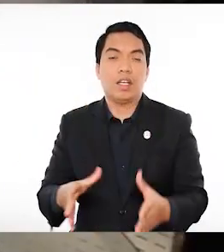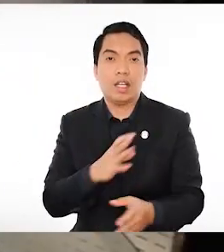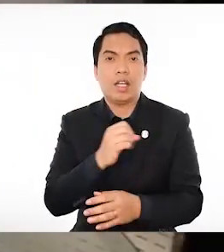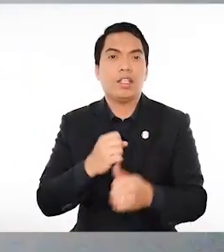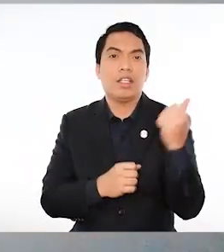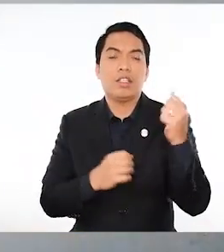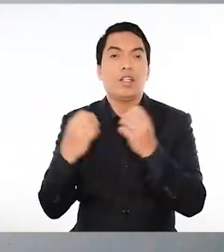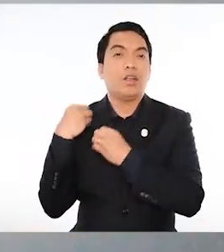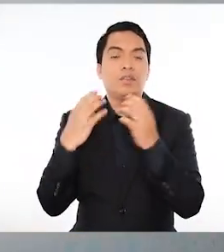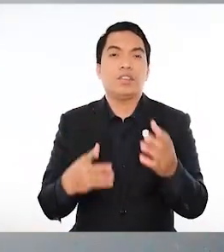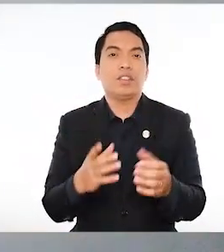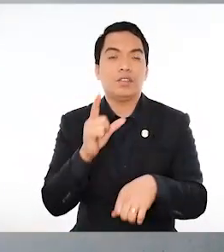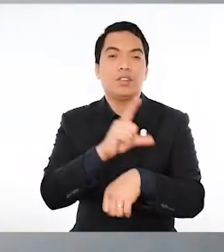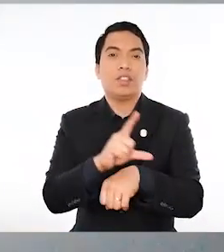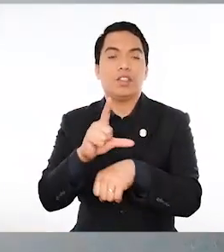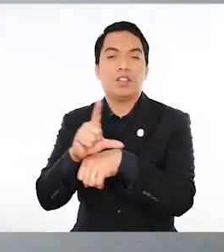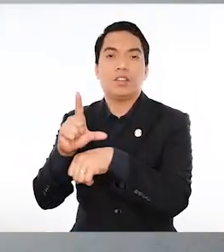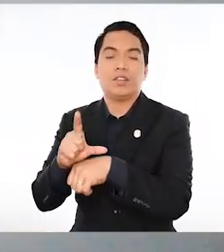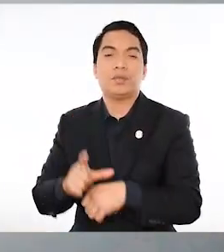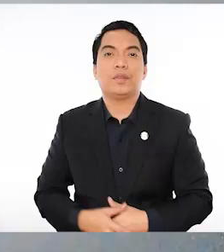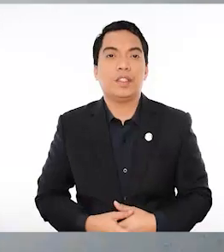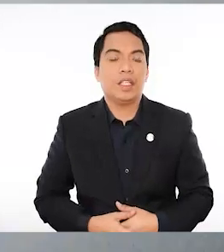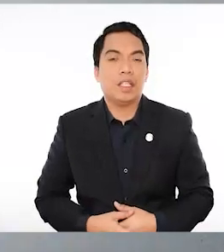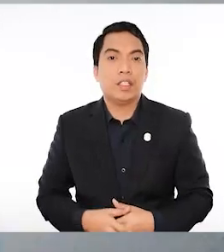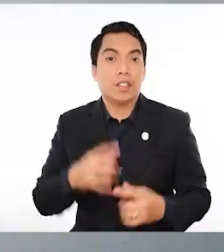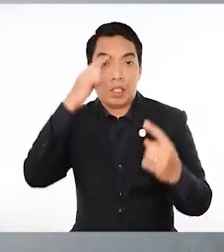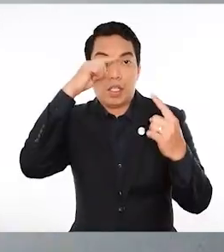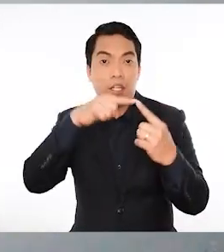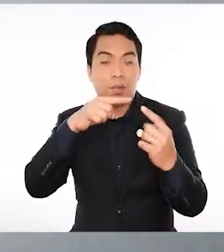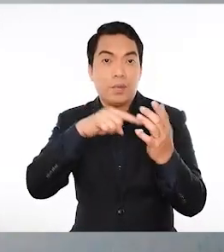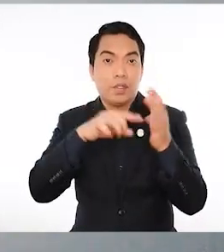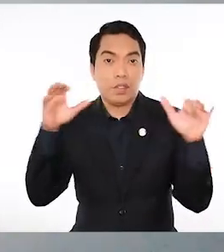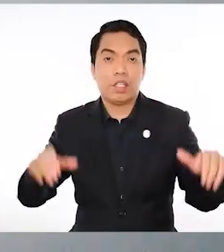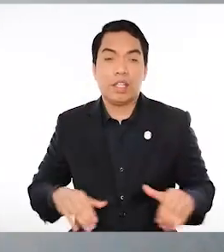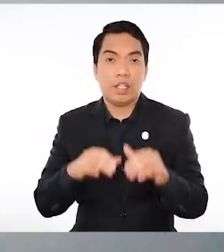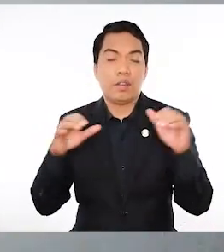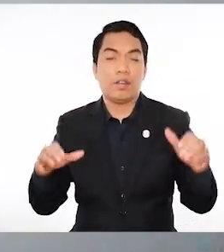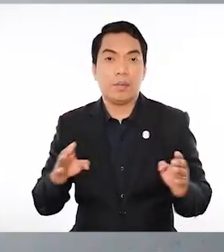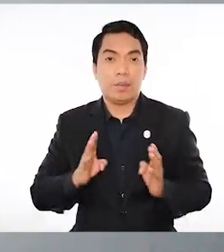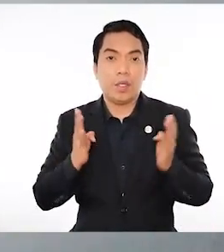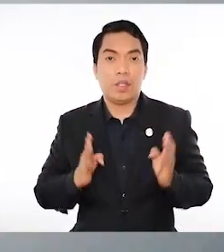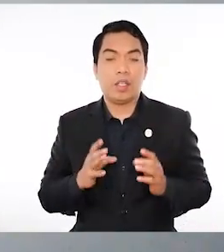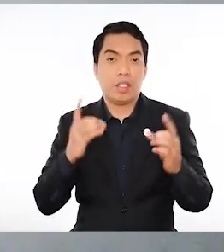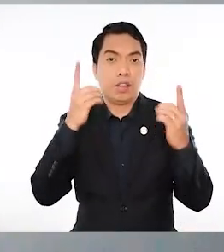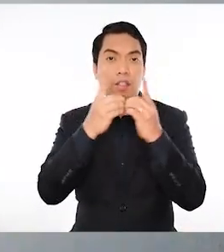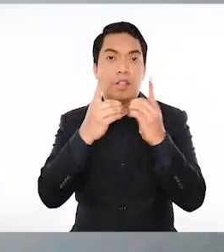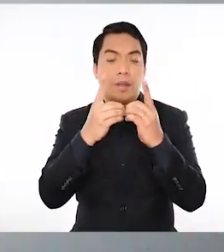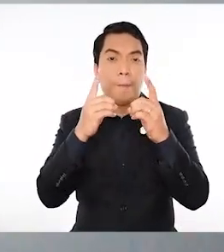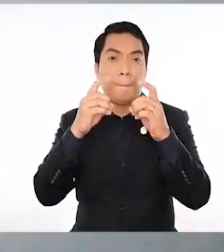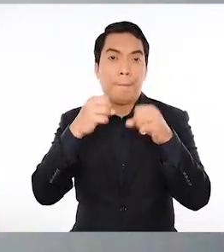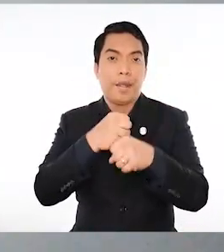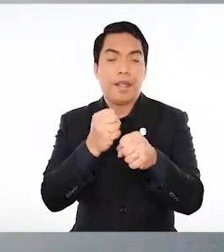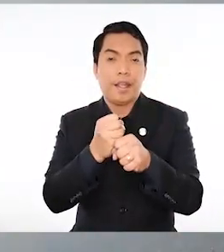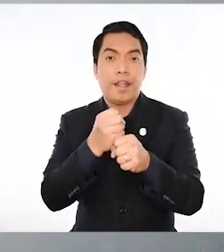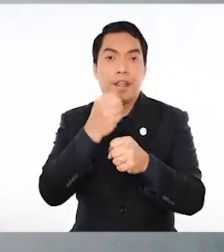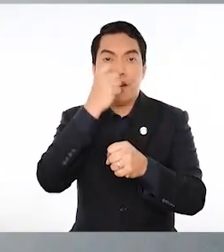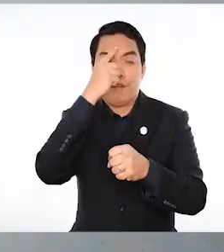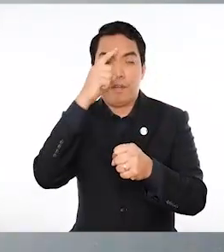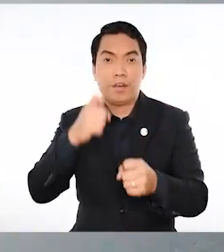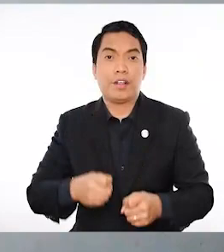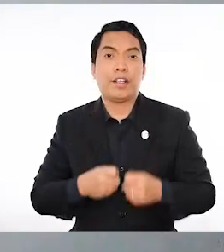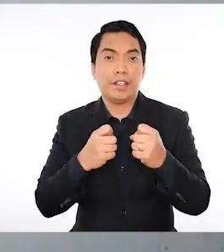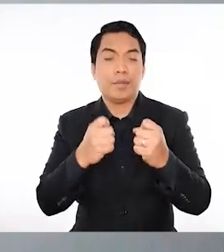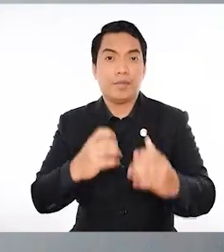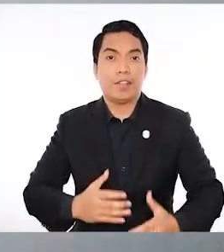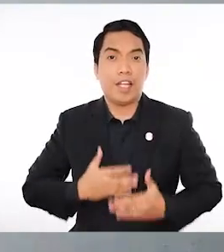kanilang lokal. Ang layunin po ng aktibidad na binhi dessert making ay upang makapagbigay ng kaaliwan sa ating mga